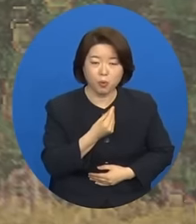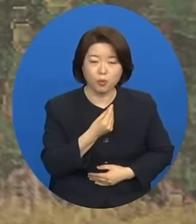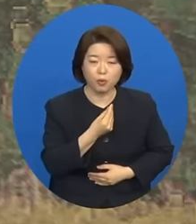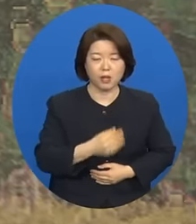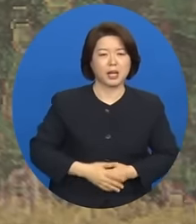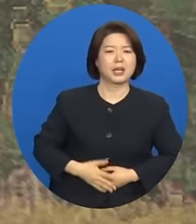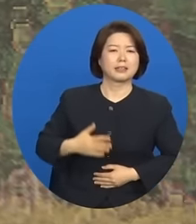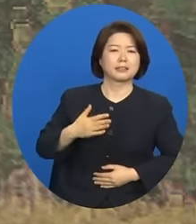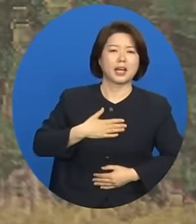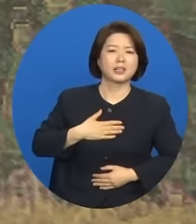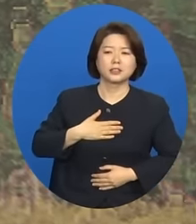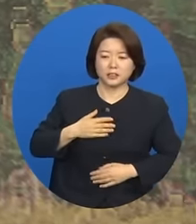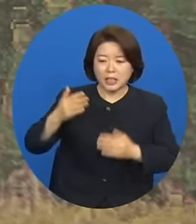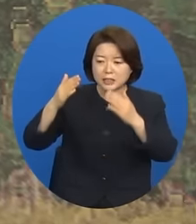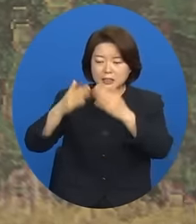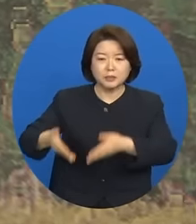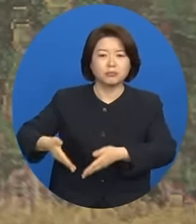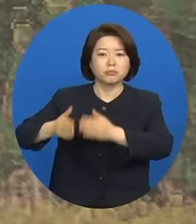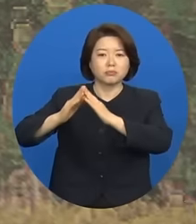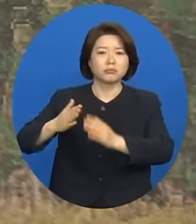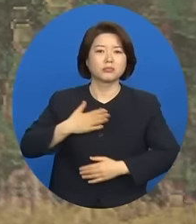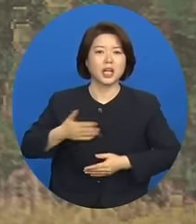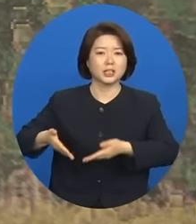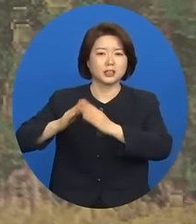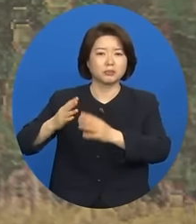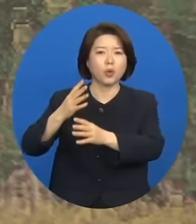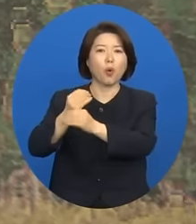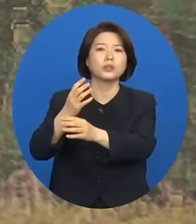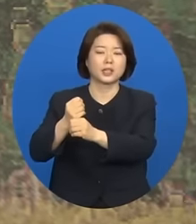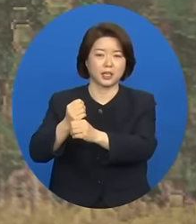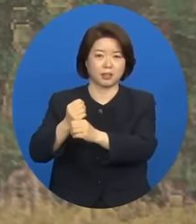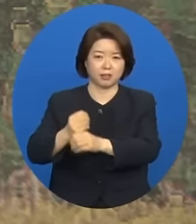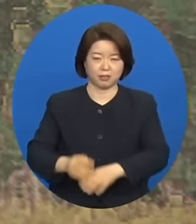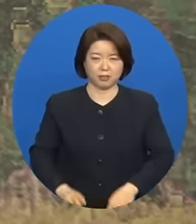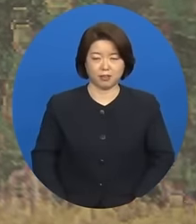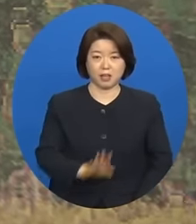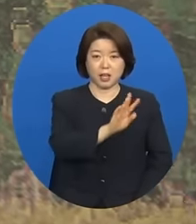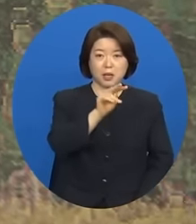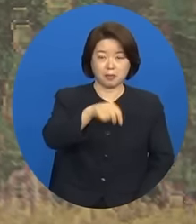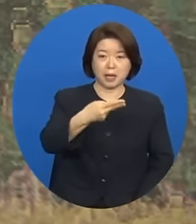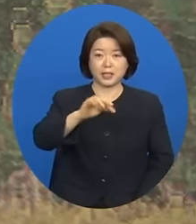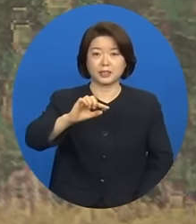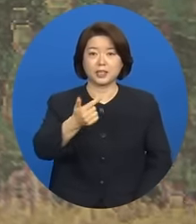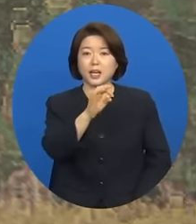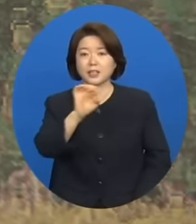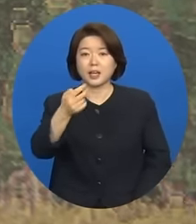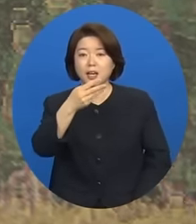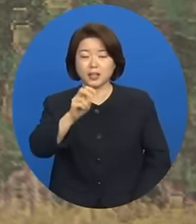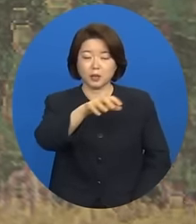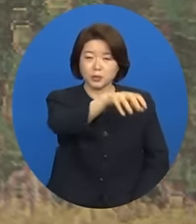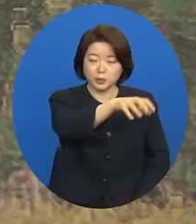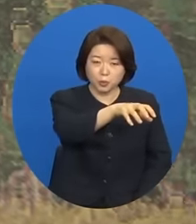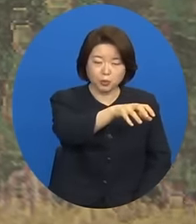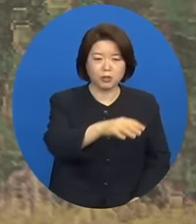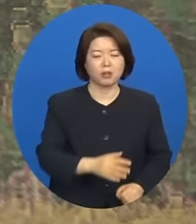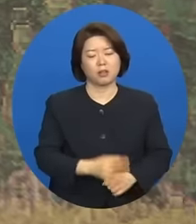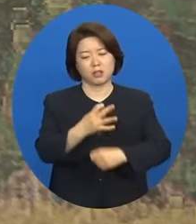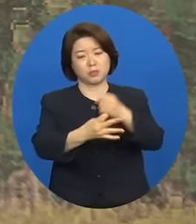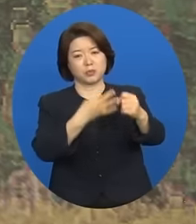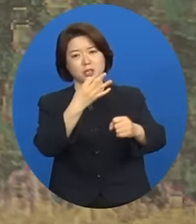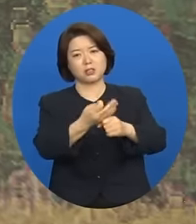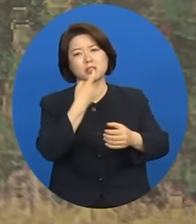집을 세우리이까. 자, 야곱에게서는 이 바딴 아람의 기간이 쉽지 않은 고난의 세월이었습니다.